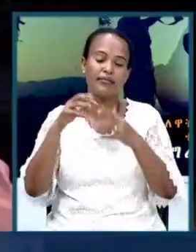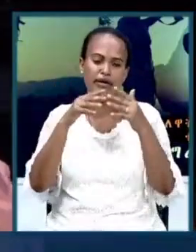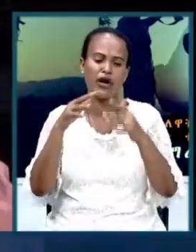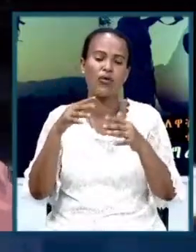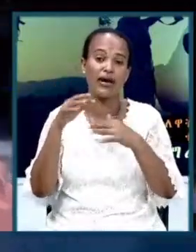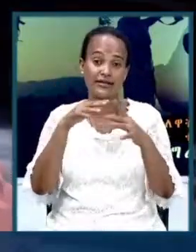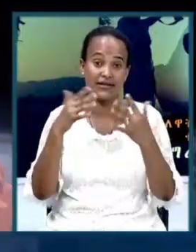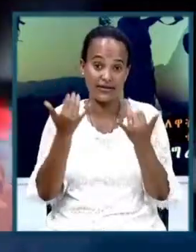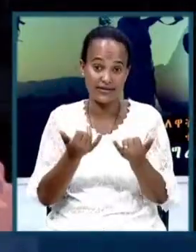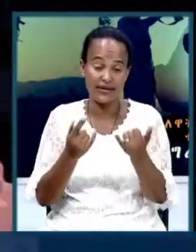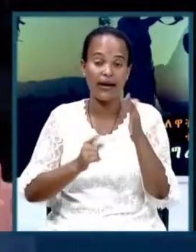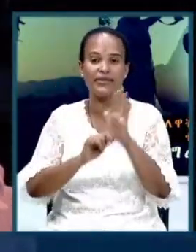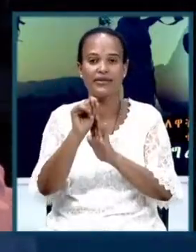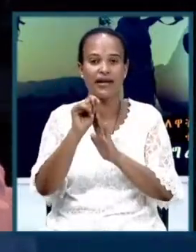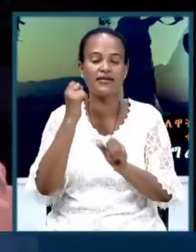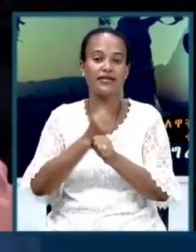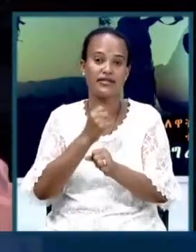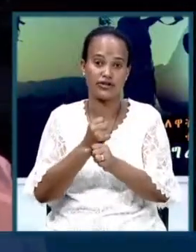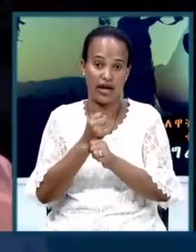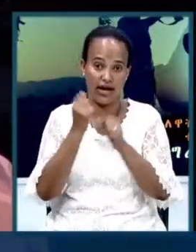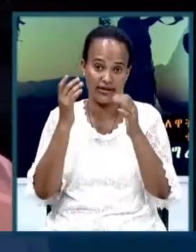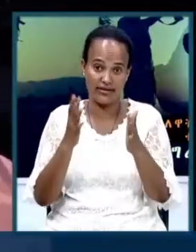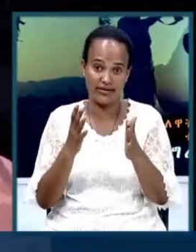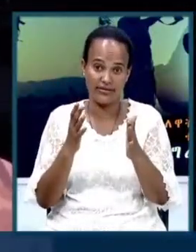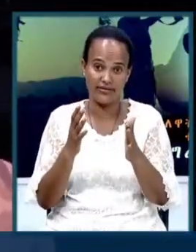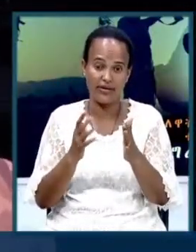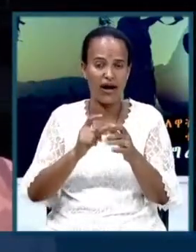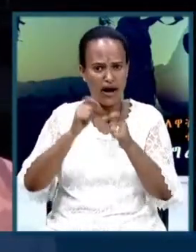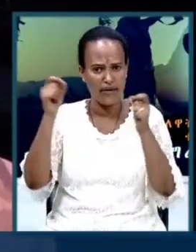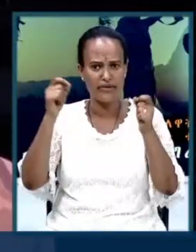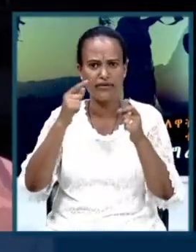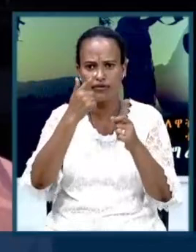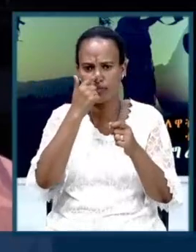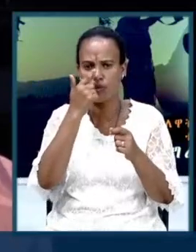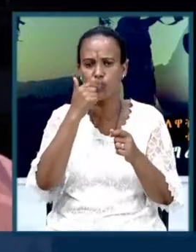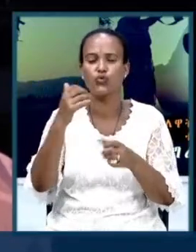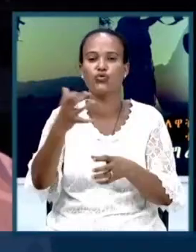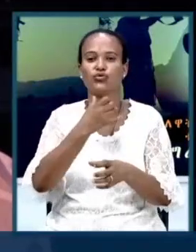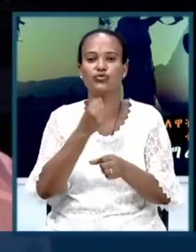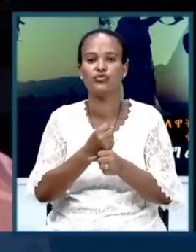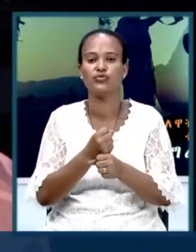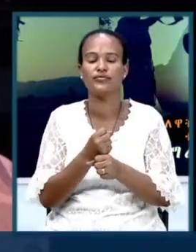ሕዚ ኣብ ትግራይ ዝተሰርሑ ስራሕትን ዓብዪ ተመክሮ ተወሲዱ